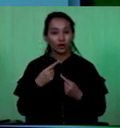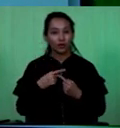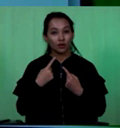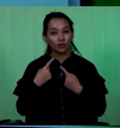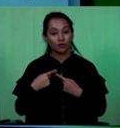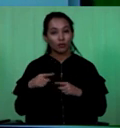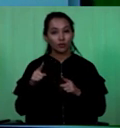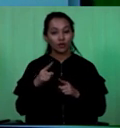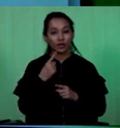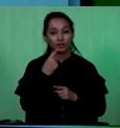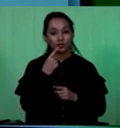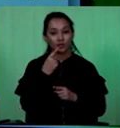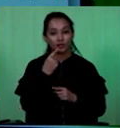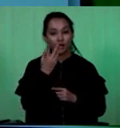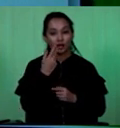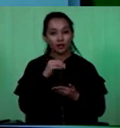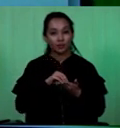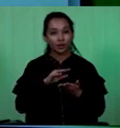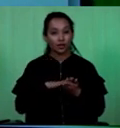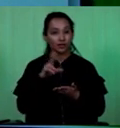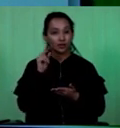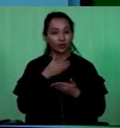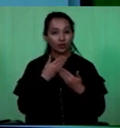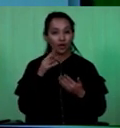berilgan sanalarimiz yo'q. May oyida esa